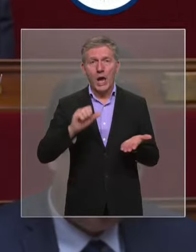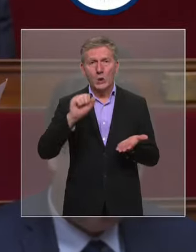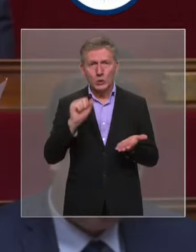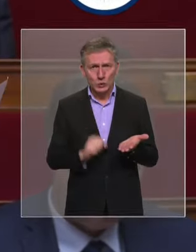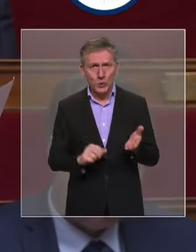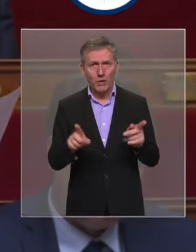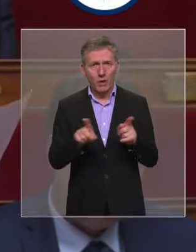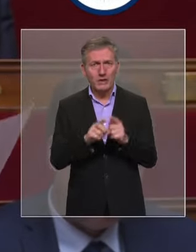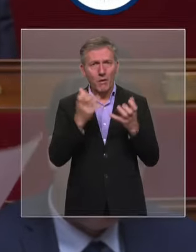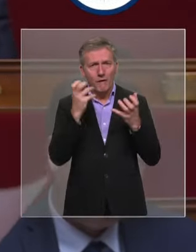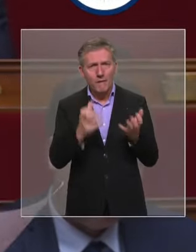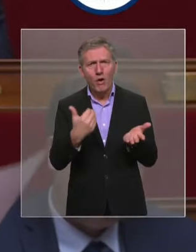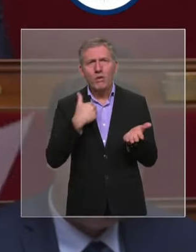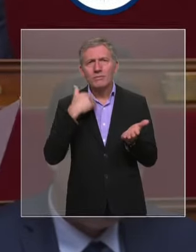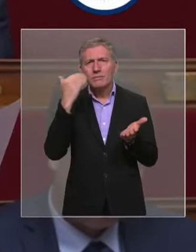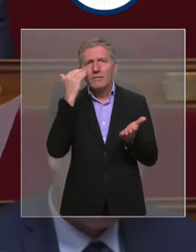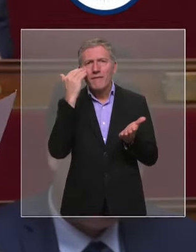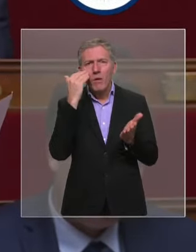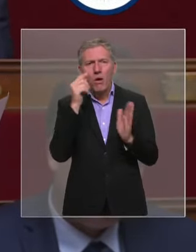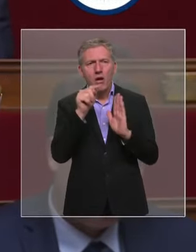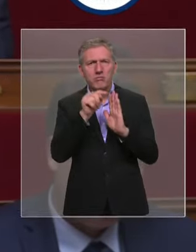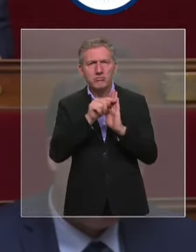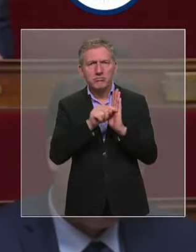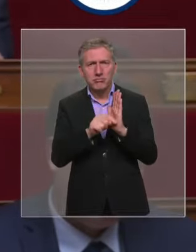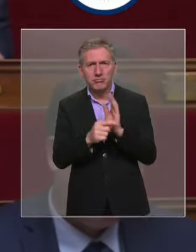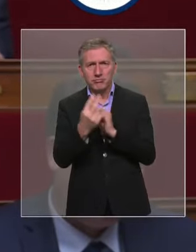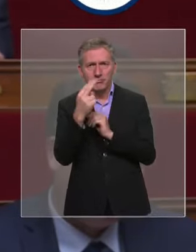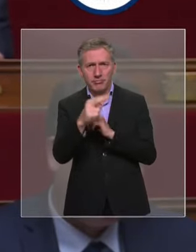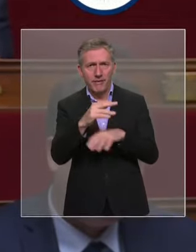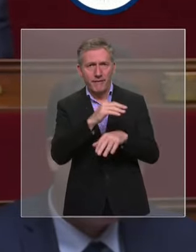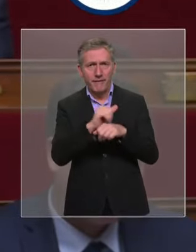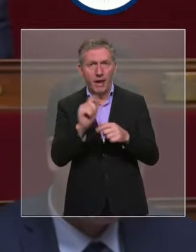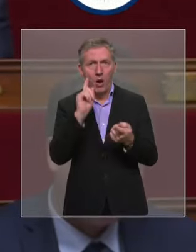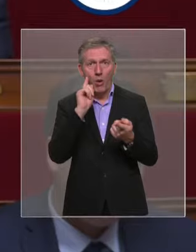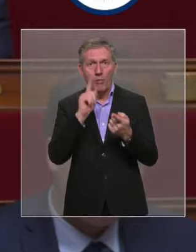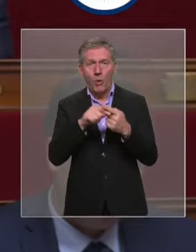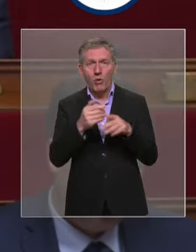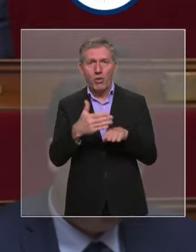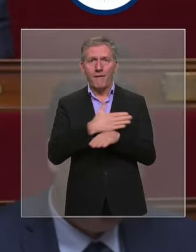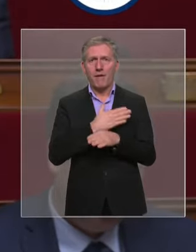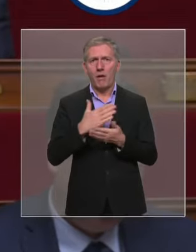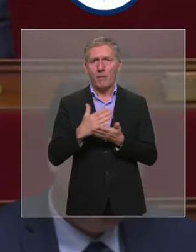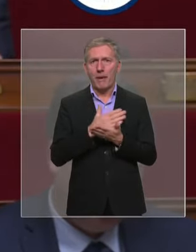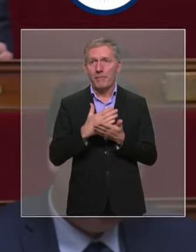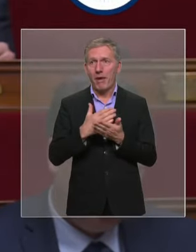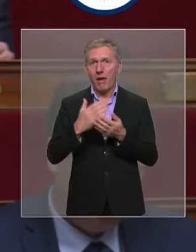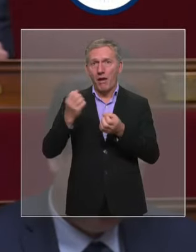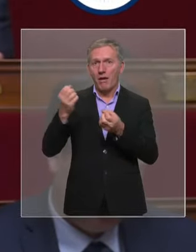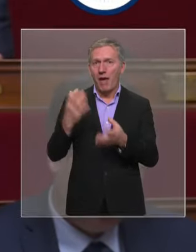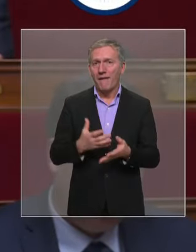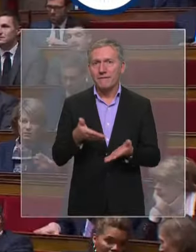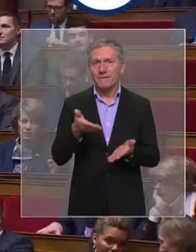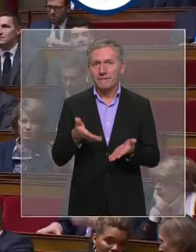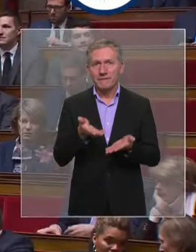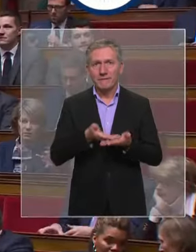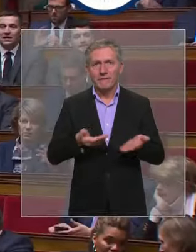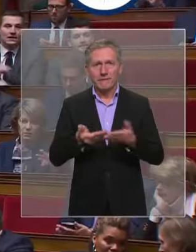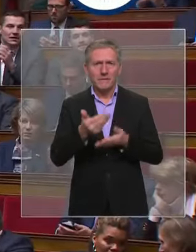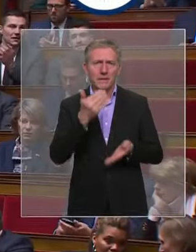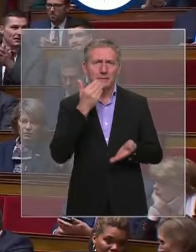souhaiterais savoir quelles mesures vous entendez prendre pour anticiper au mieux ces intempéries. Je vous